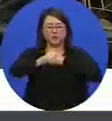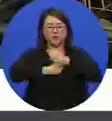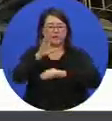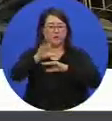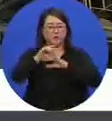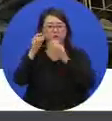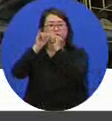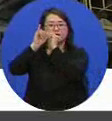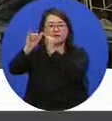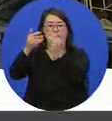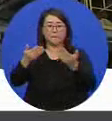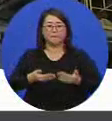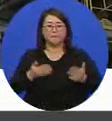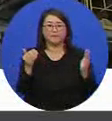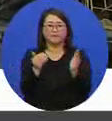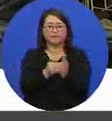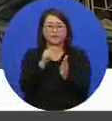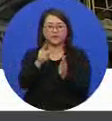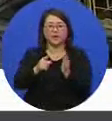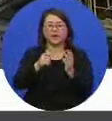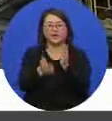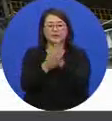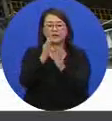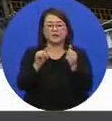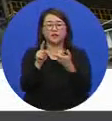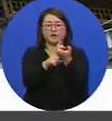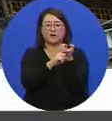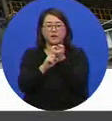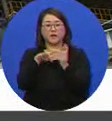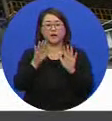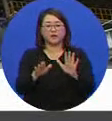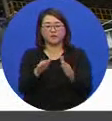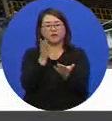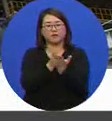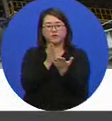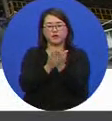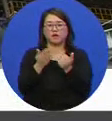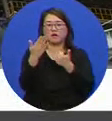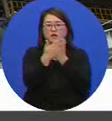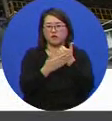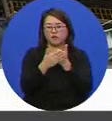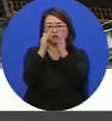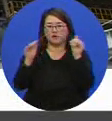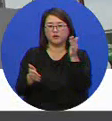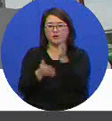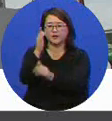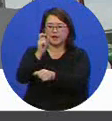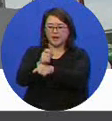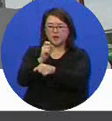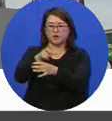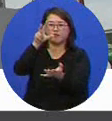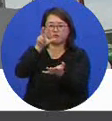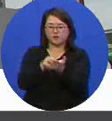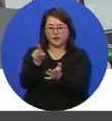선정됐습니다. 전북 민주언론 시민연합은 JTB의 이번 보도가 전주시의 행정적인 문제를